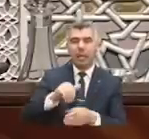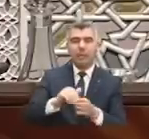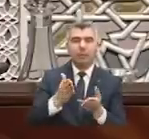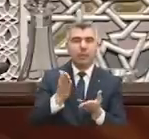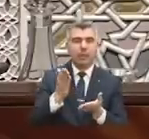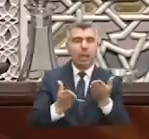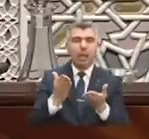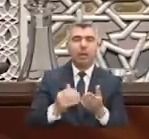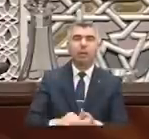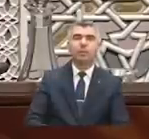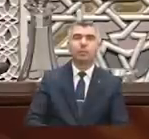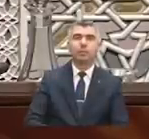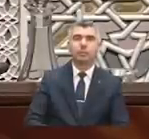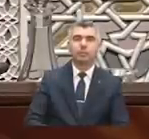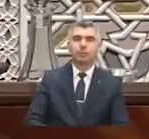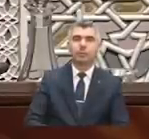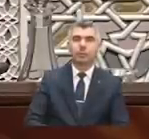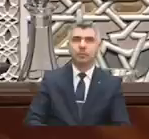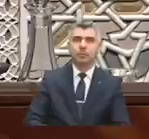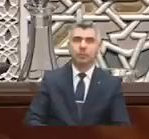الاستقلال الوحده والتعادليه